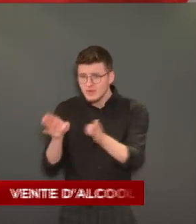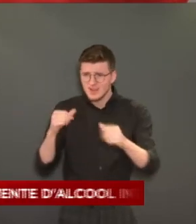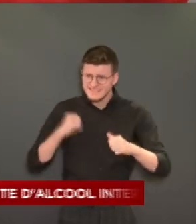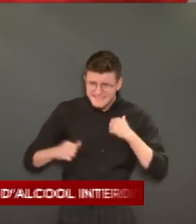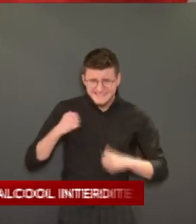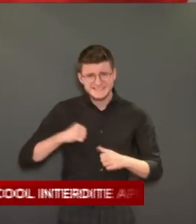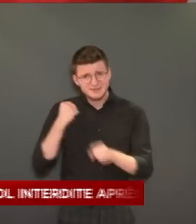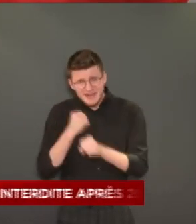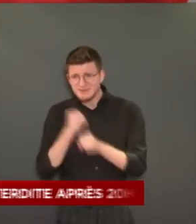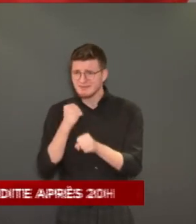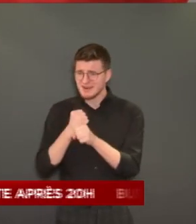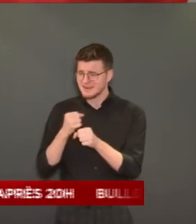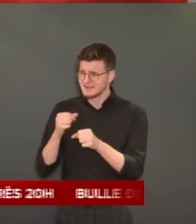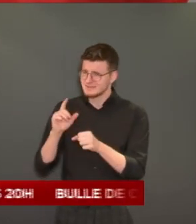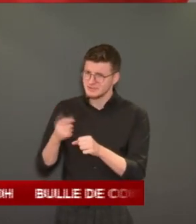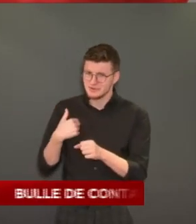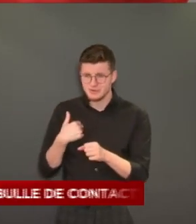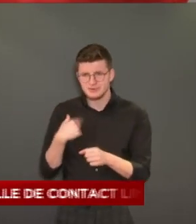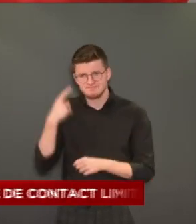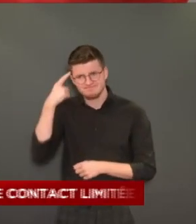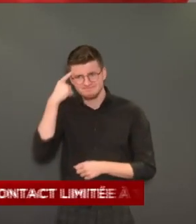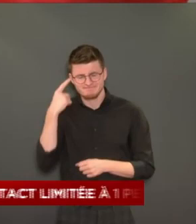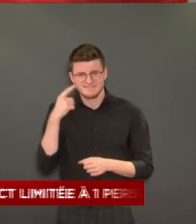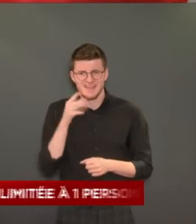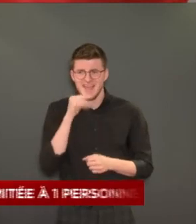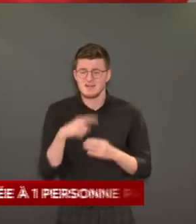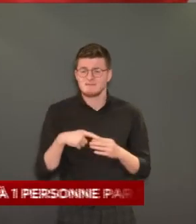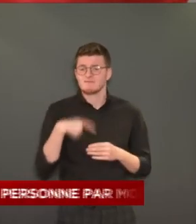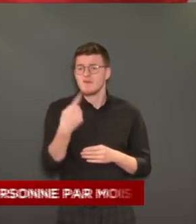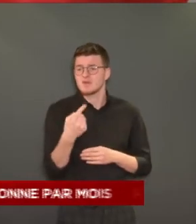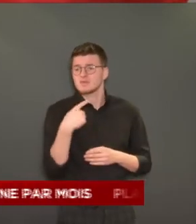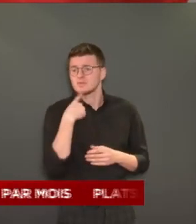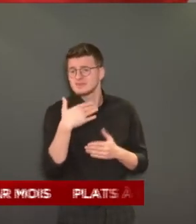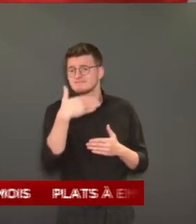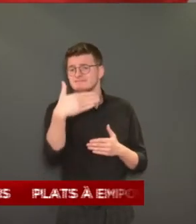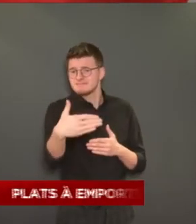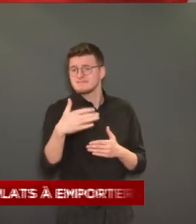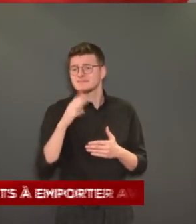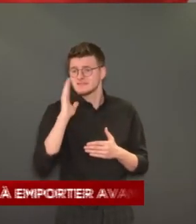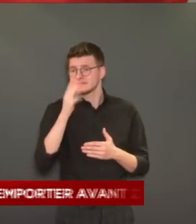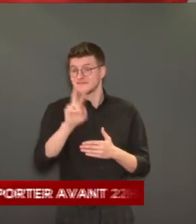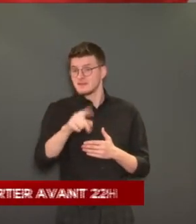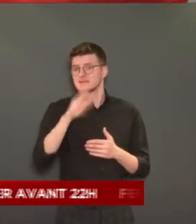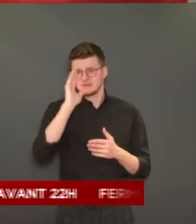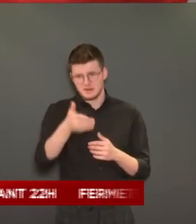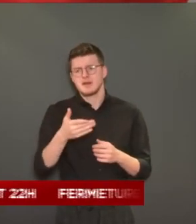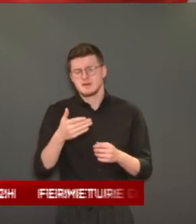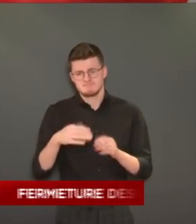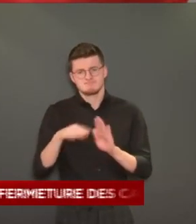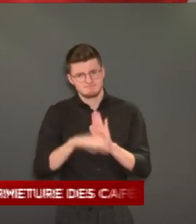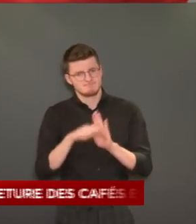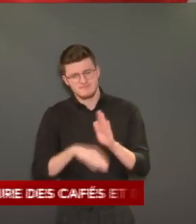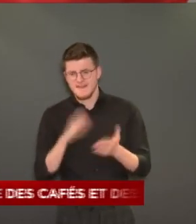d'ici la fin de la semaine prochaine, donc vendredi prochain, nous aurons finalisé ces différents protocoles.